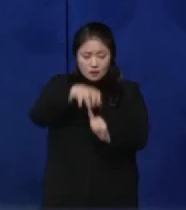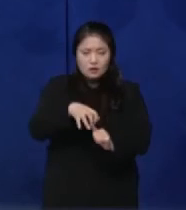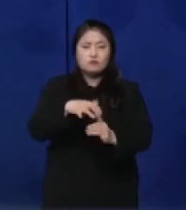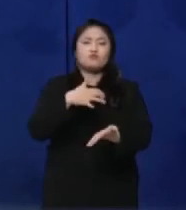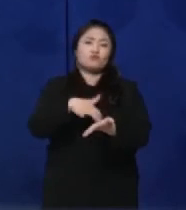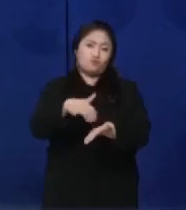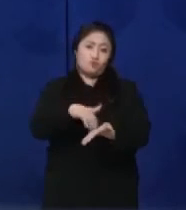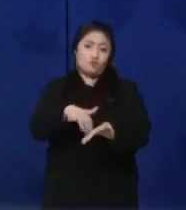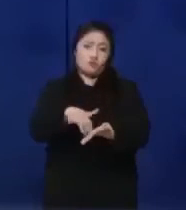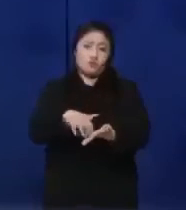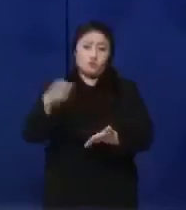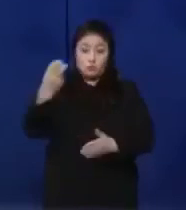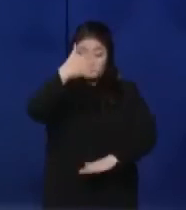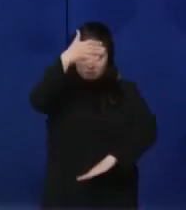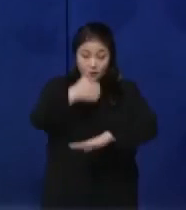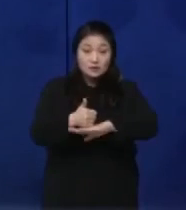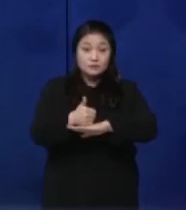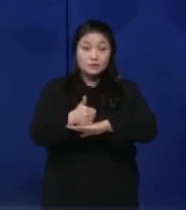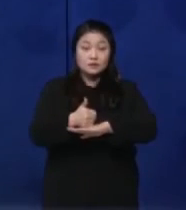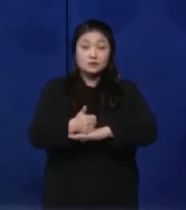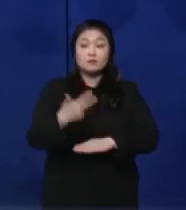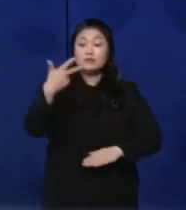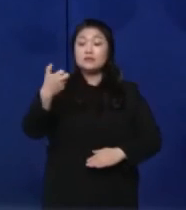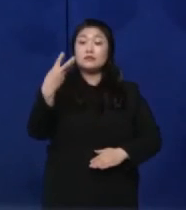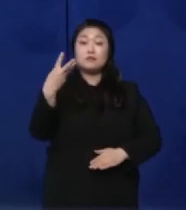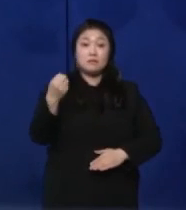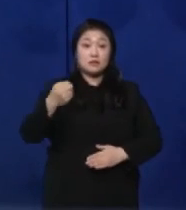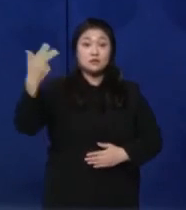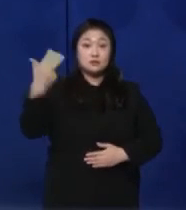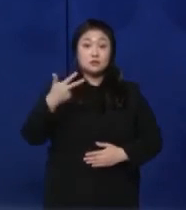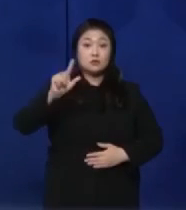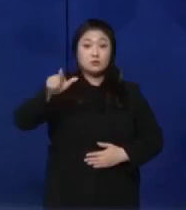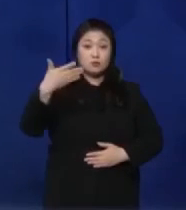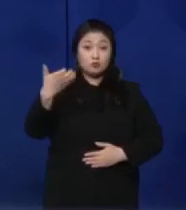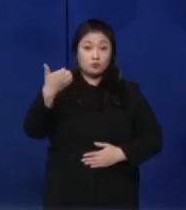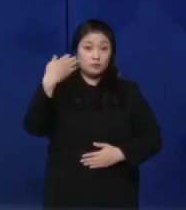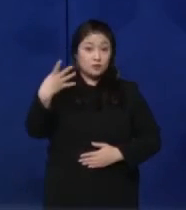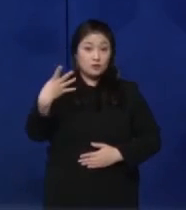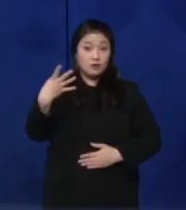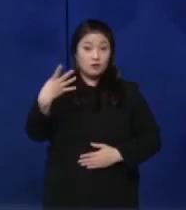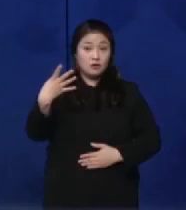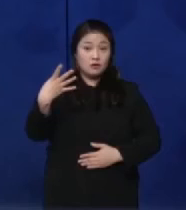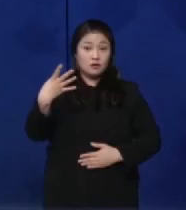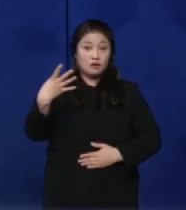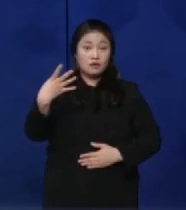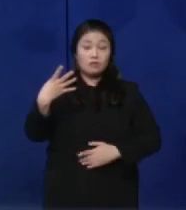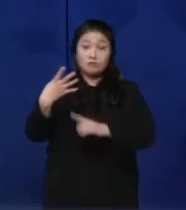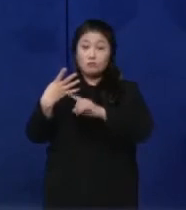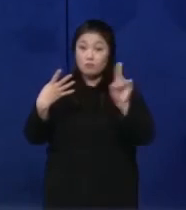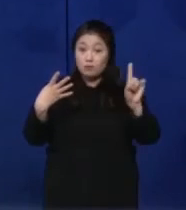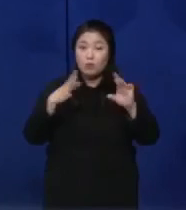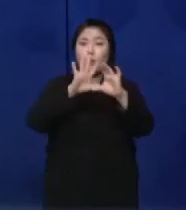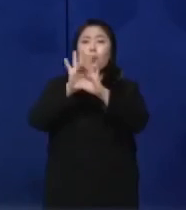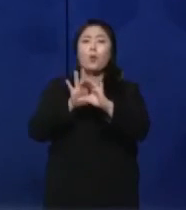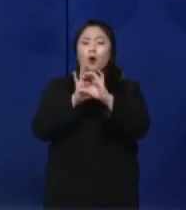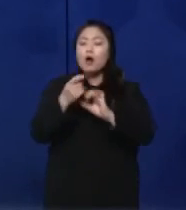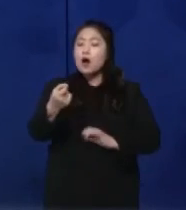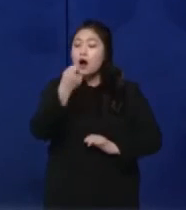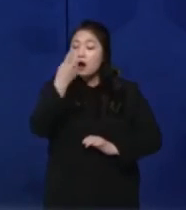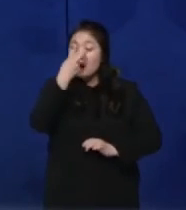씁니다 그리고 마지막으로 73만 7 1694 코로나